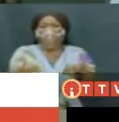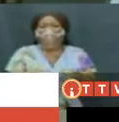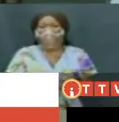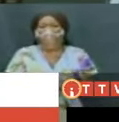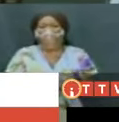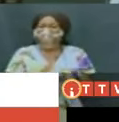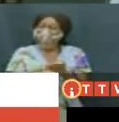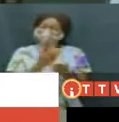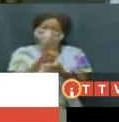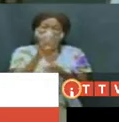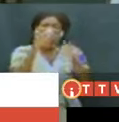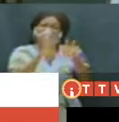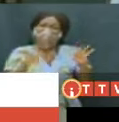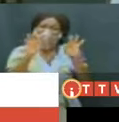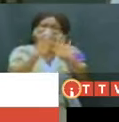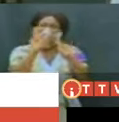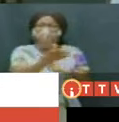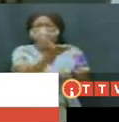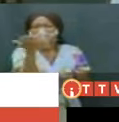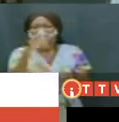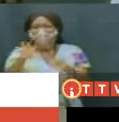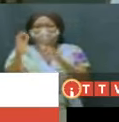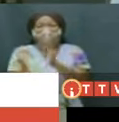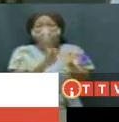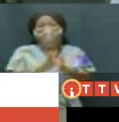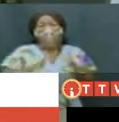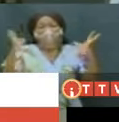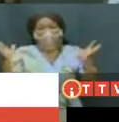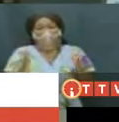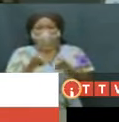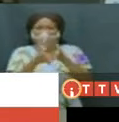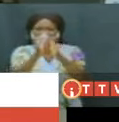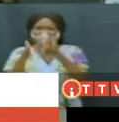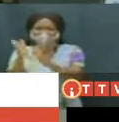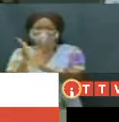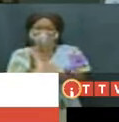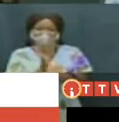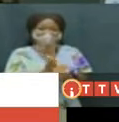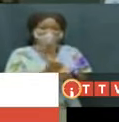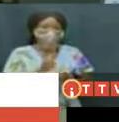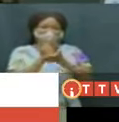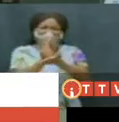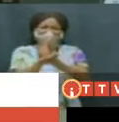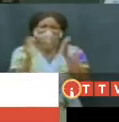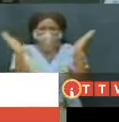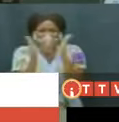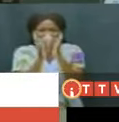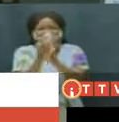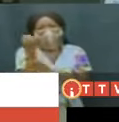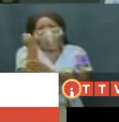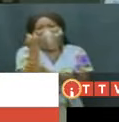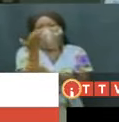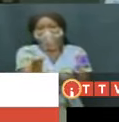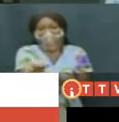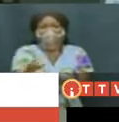kotero nkofunikira kuti aliyense atenge nawo gawo pa njira zosiyanasiyana zolembetsera matenda amenewa